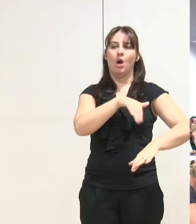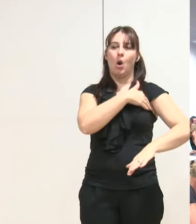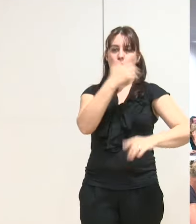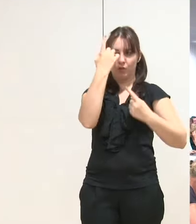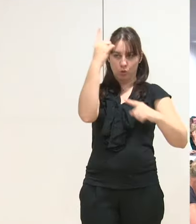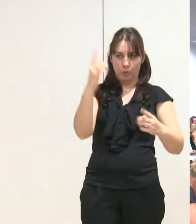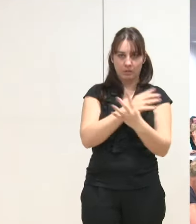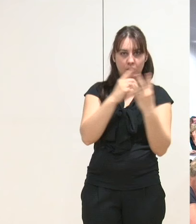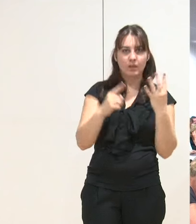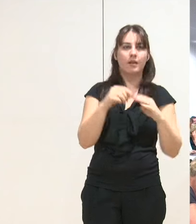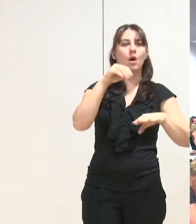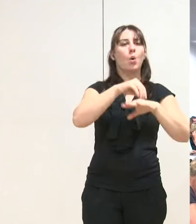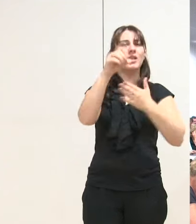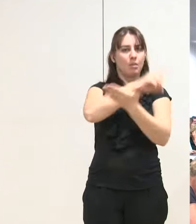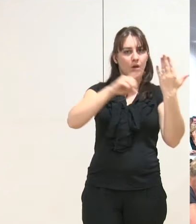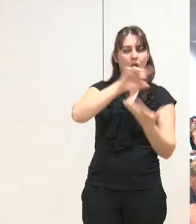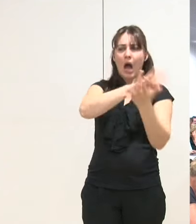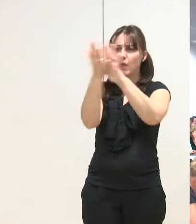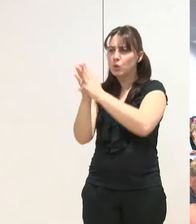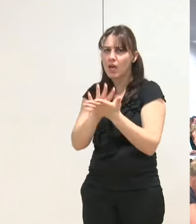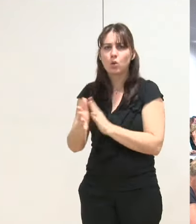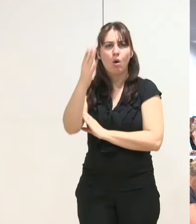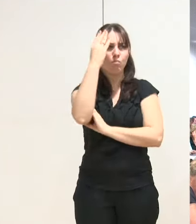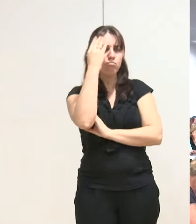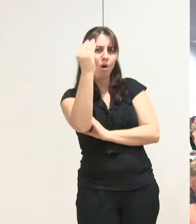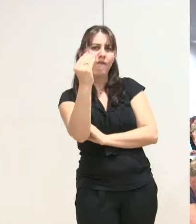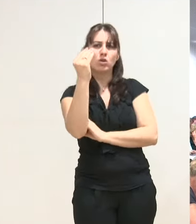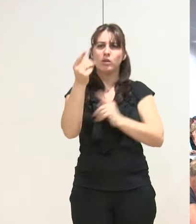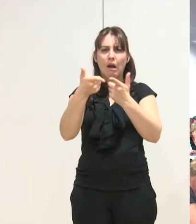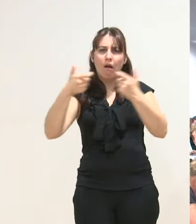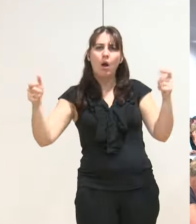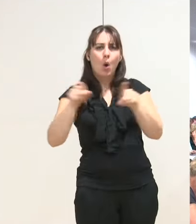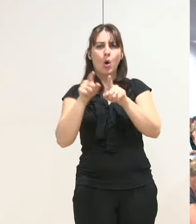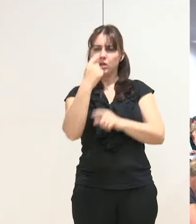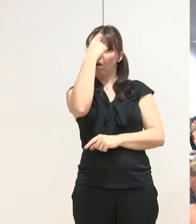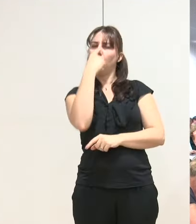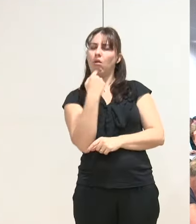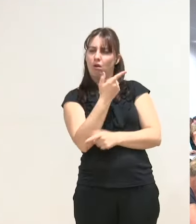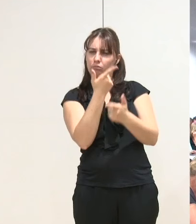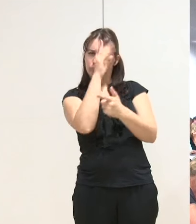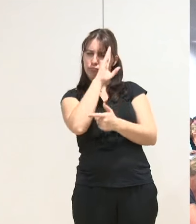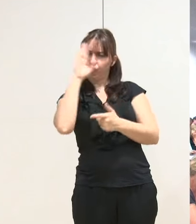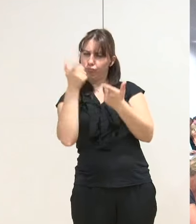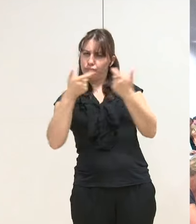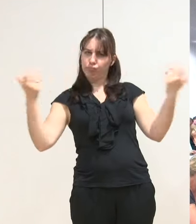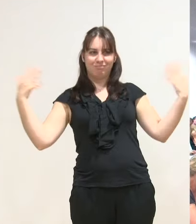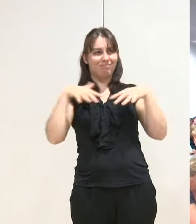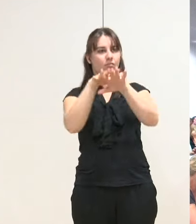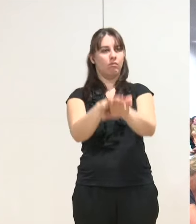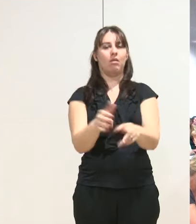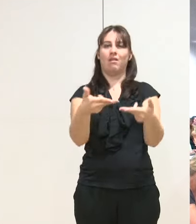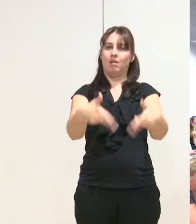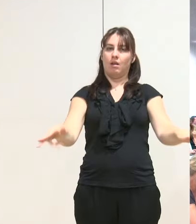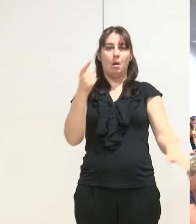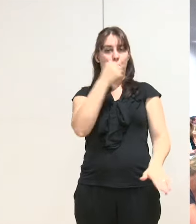Conseil Départemental des associations et des professionnels et un panel d'activités plus diversifié à cette occasion nous inaugurons avec le maire le